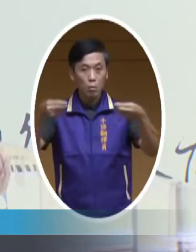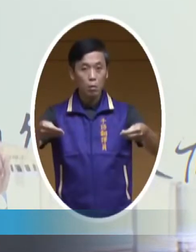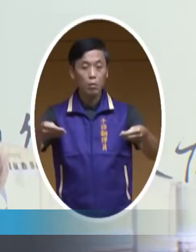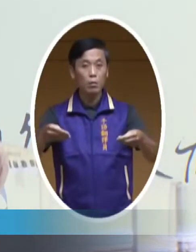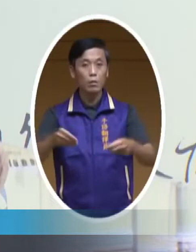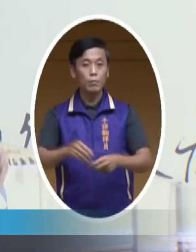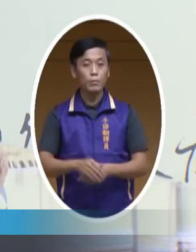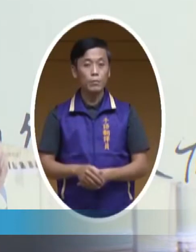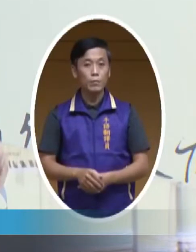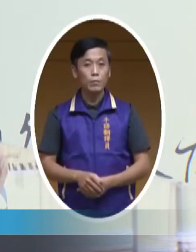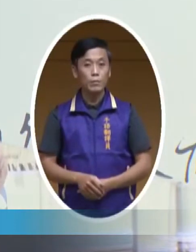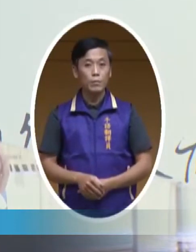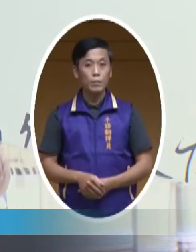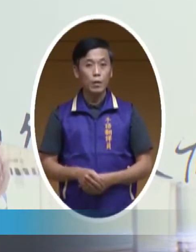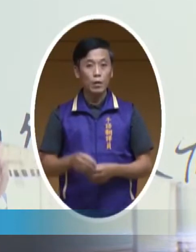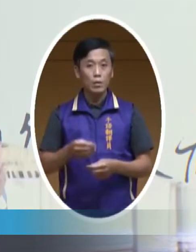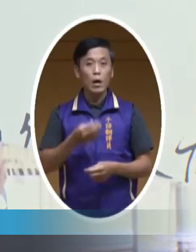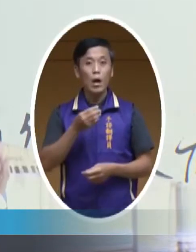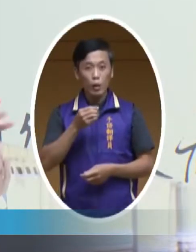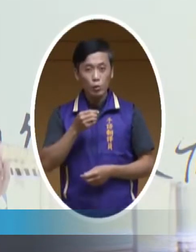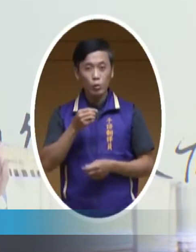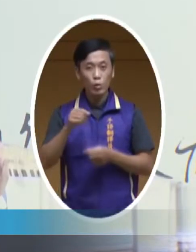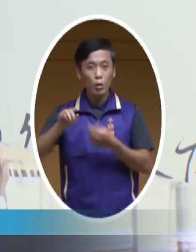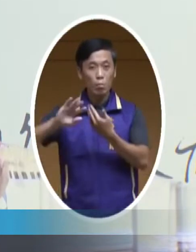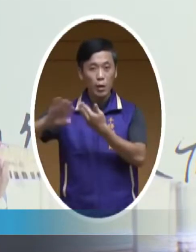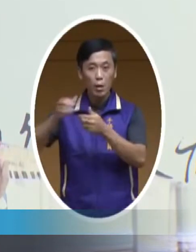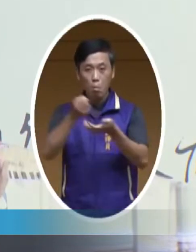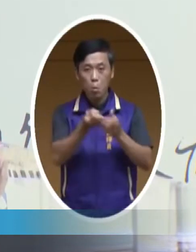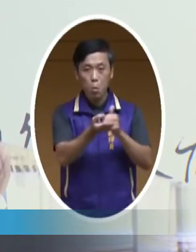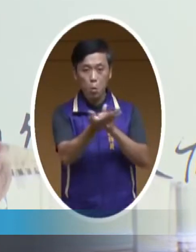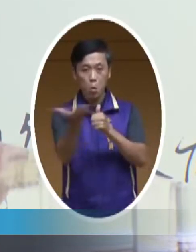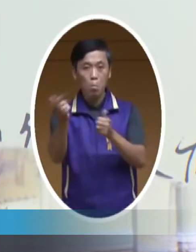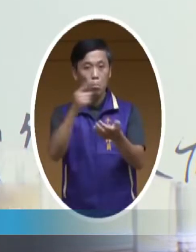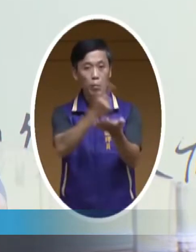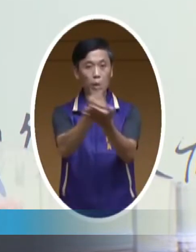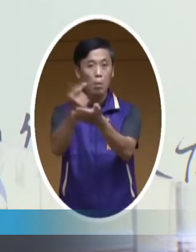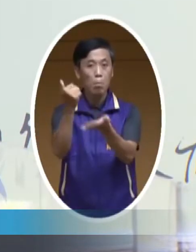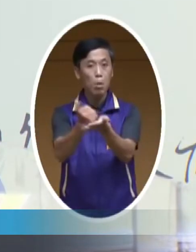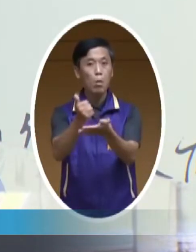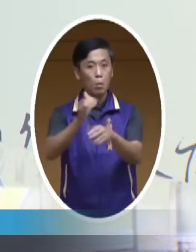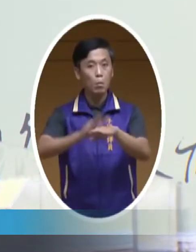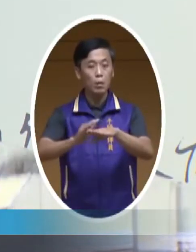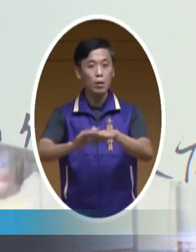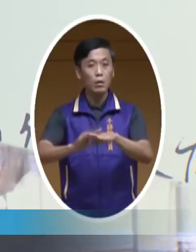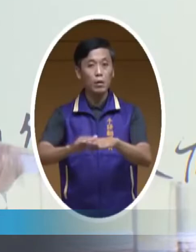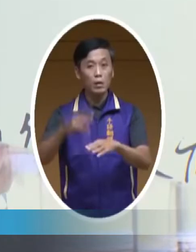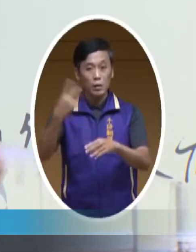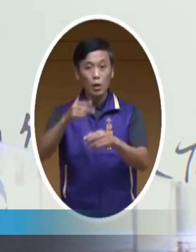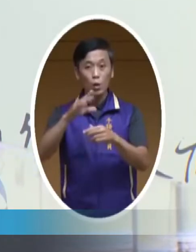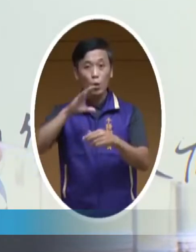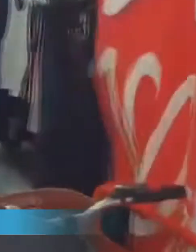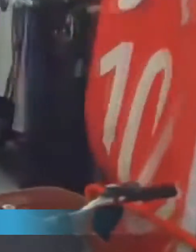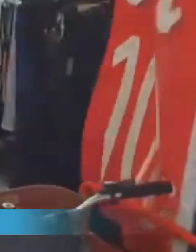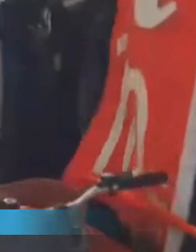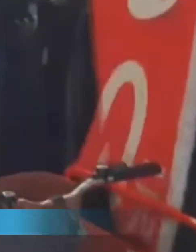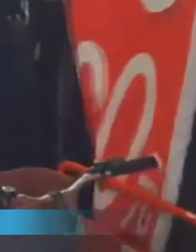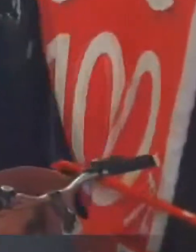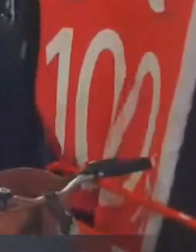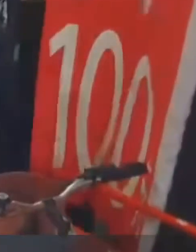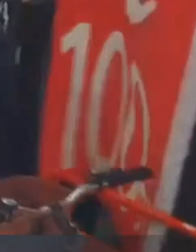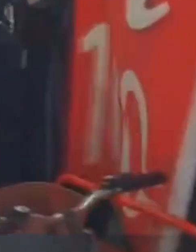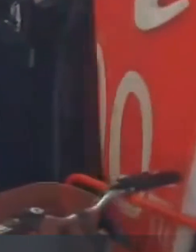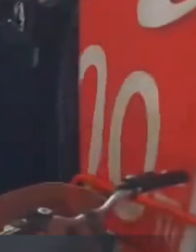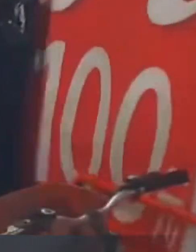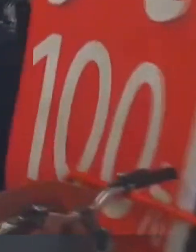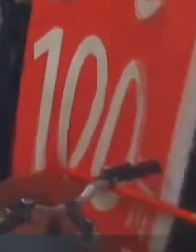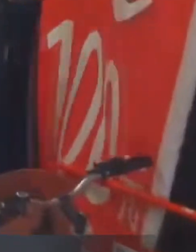啊这遐近，啊大家遐话规个拢对，啊话甲规个拢对。等一个传染给他的厝的人。 屏东新增3例，